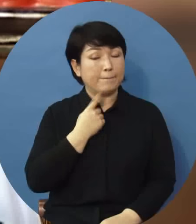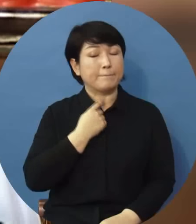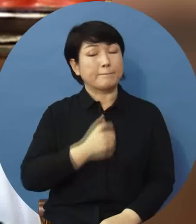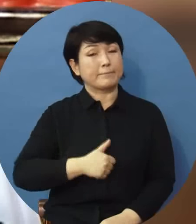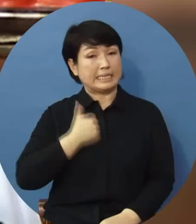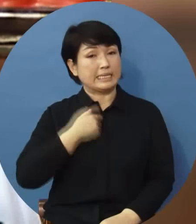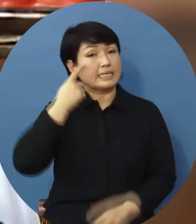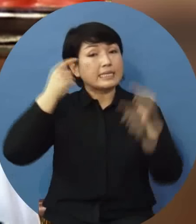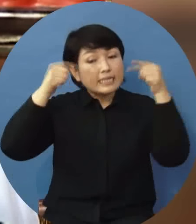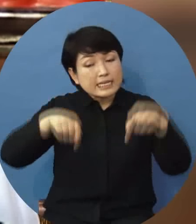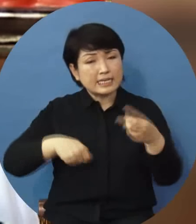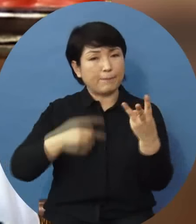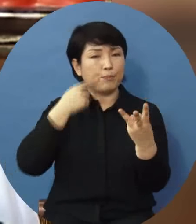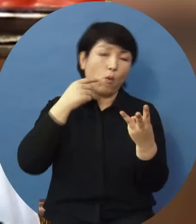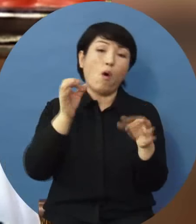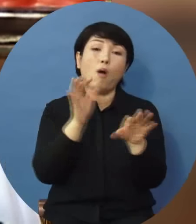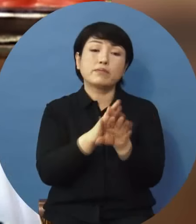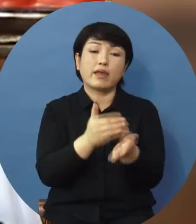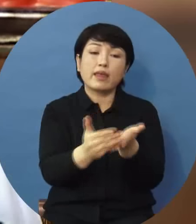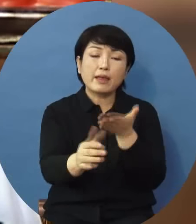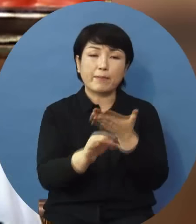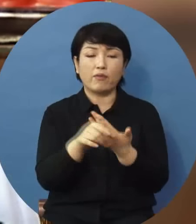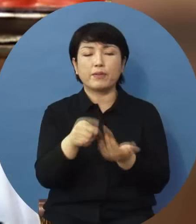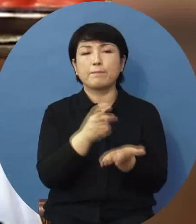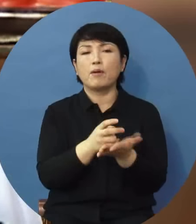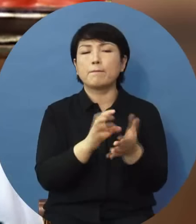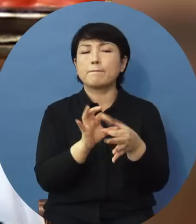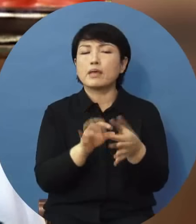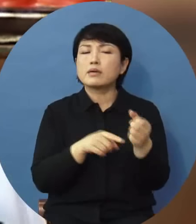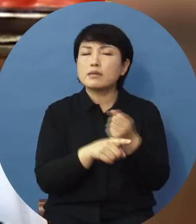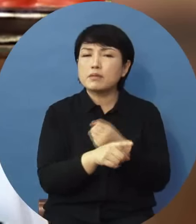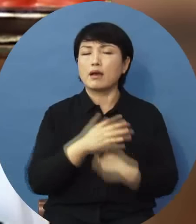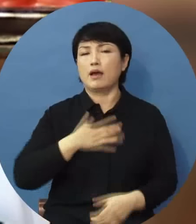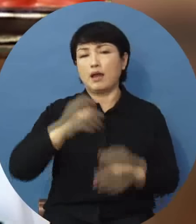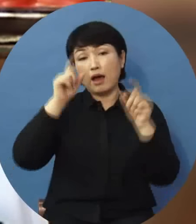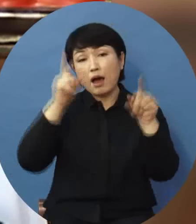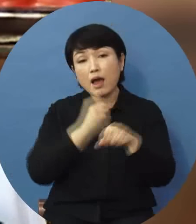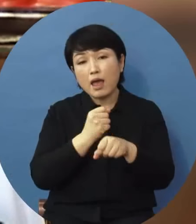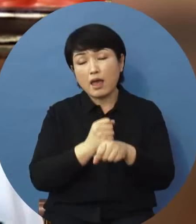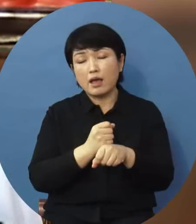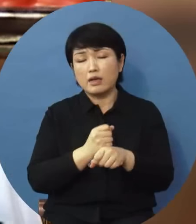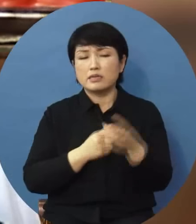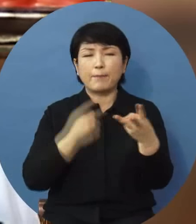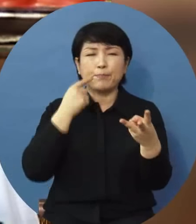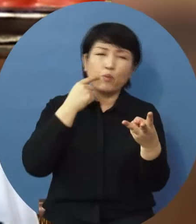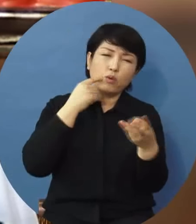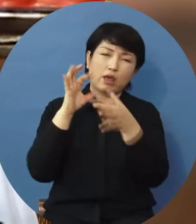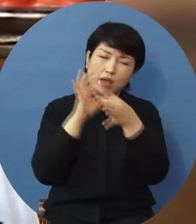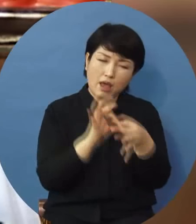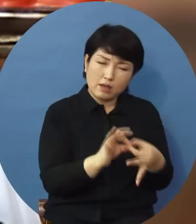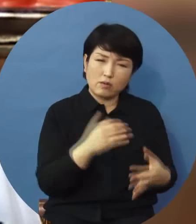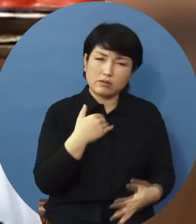삼독을 없애게 될 때 바로 이런 법의 이치를 깨닫게 되지. 탐진치